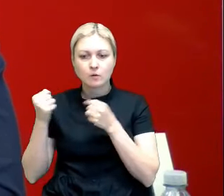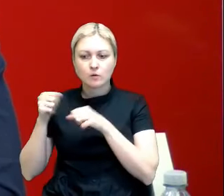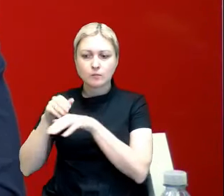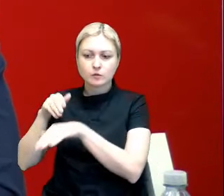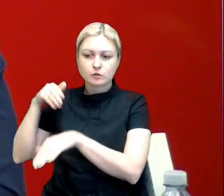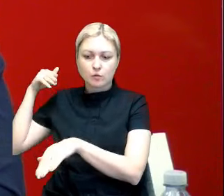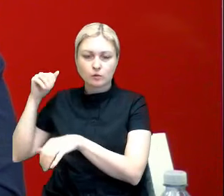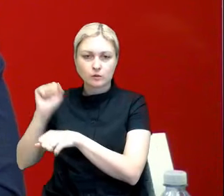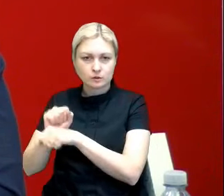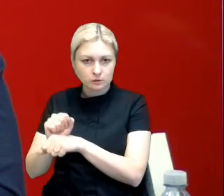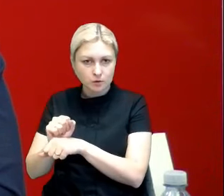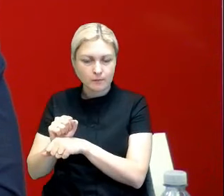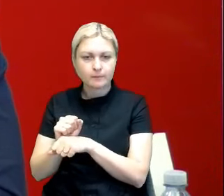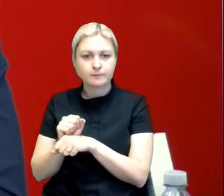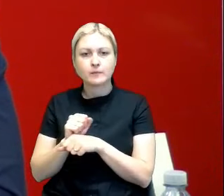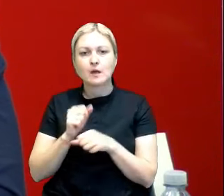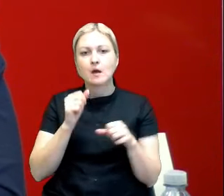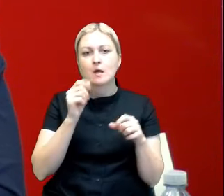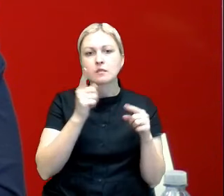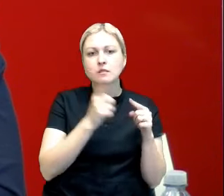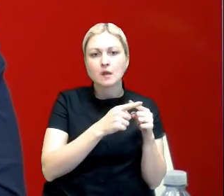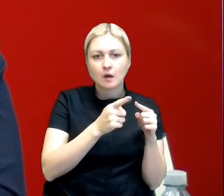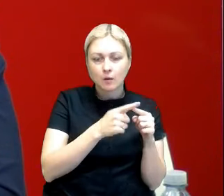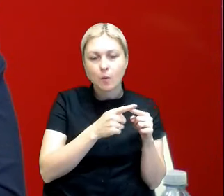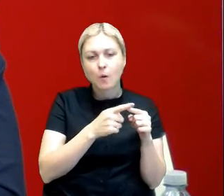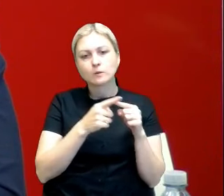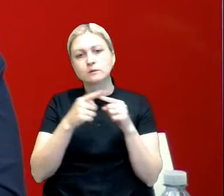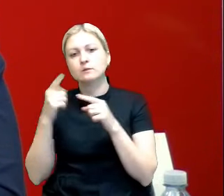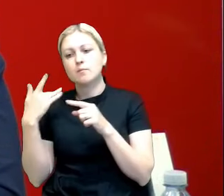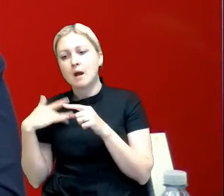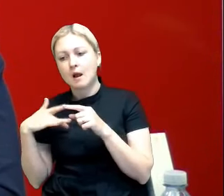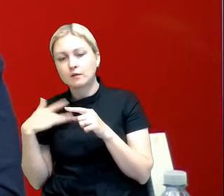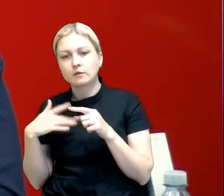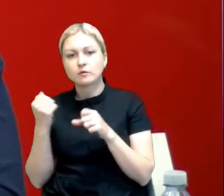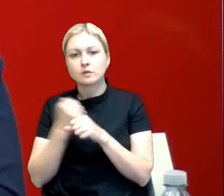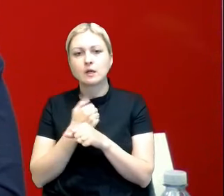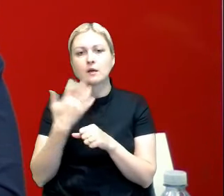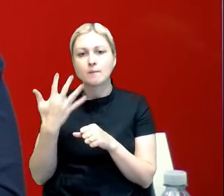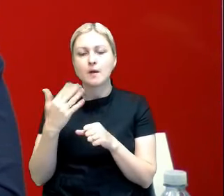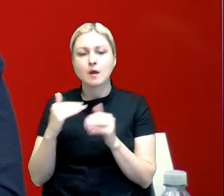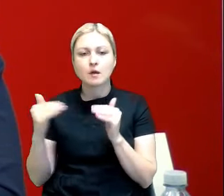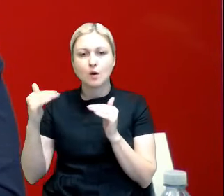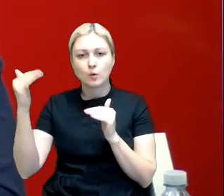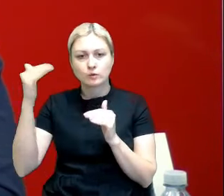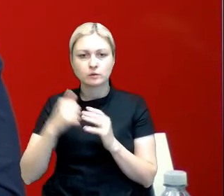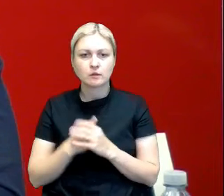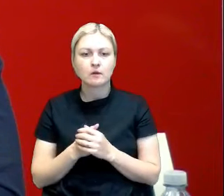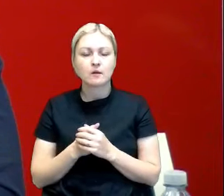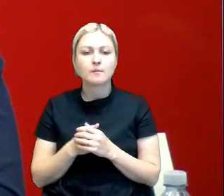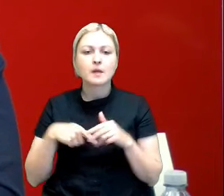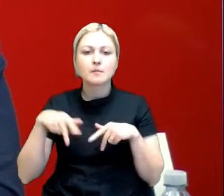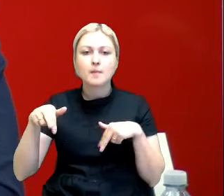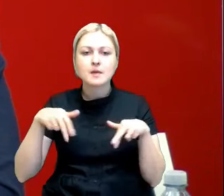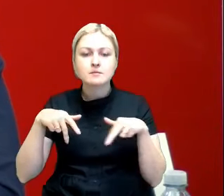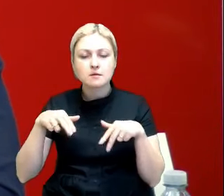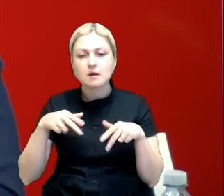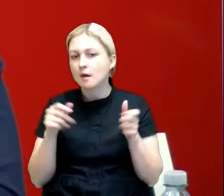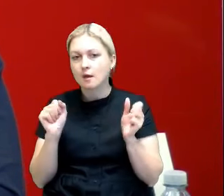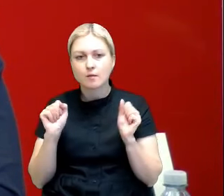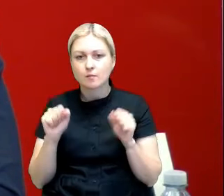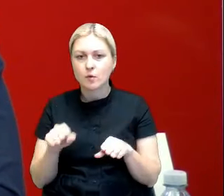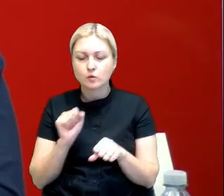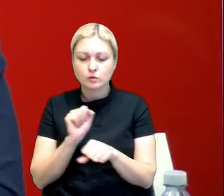ir baltijos sankryžą padaryti penkių aukštų bet pėstieji gali sustabdyti šitam tarpsnyje ir mes jokio efekto